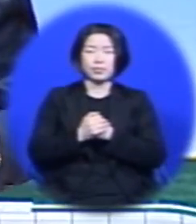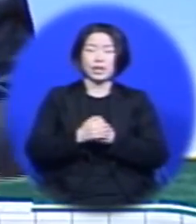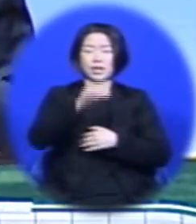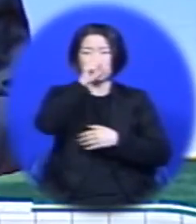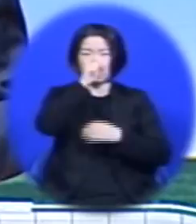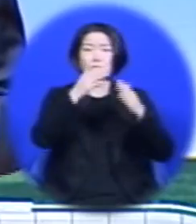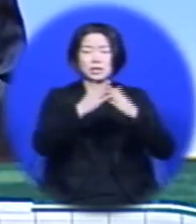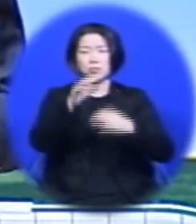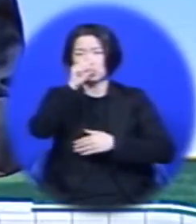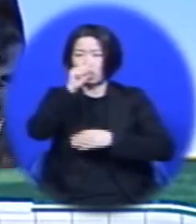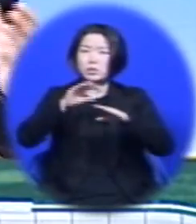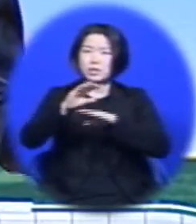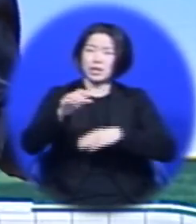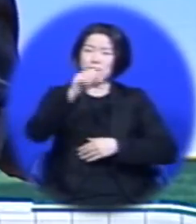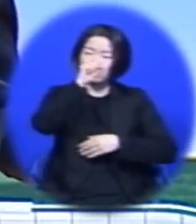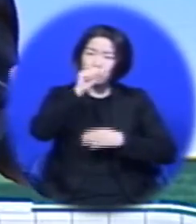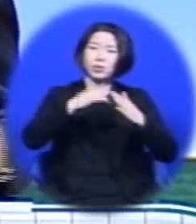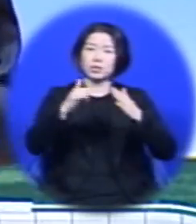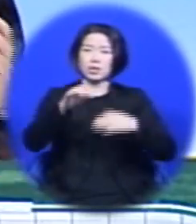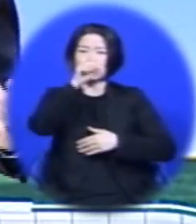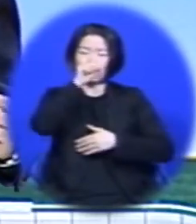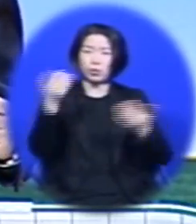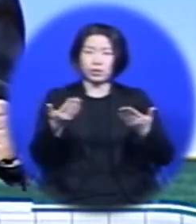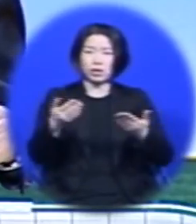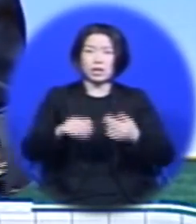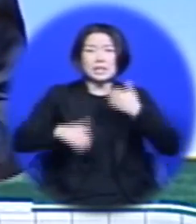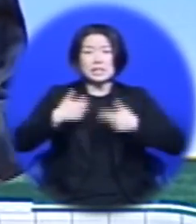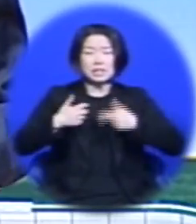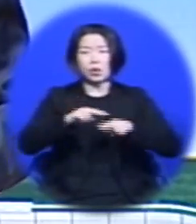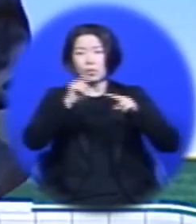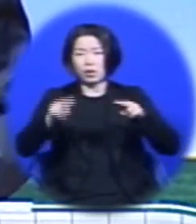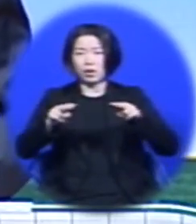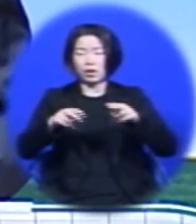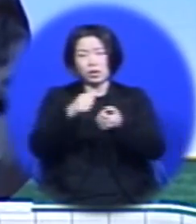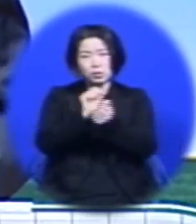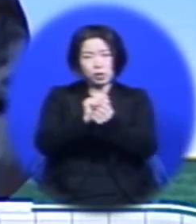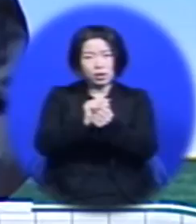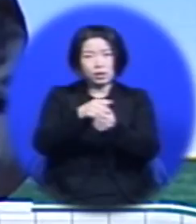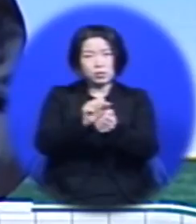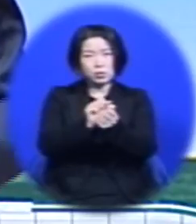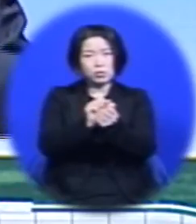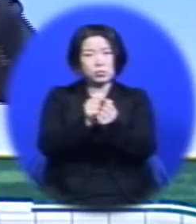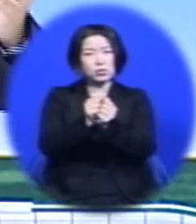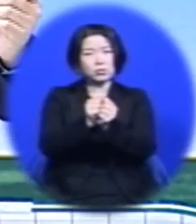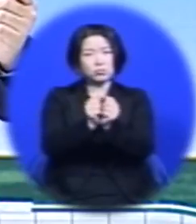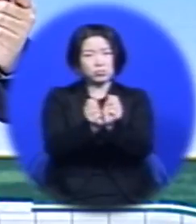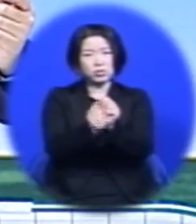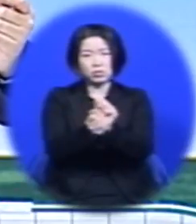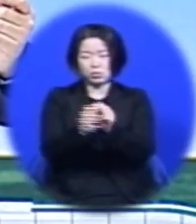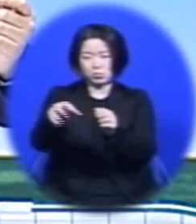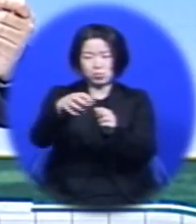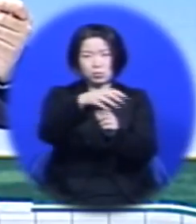좋은 집 좋은 차 좋은 가족 좋은 직장 즐거운 은퇴 조개껍질을 모으다가 하나님 앞에